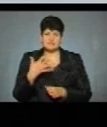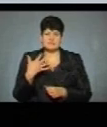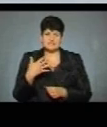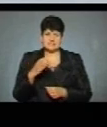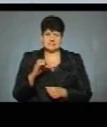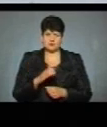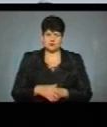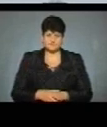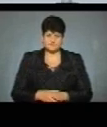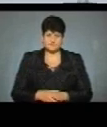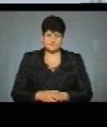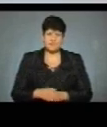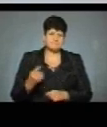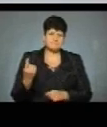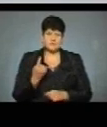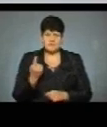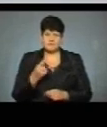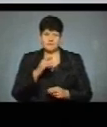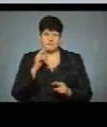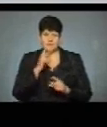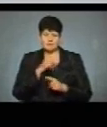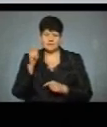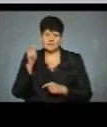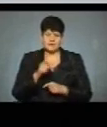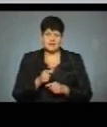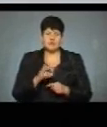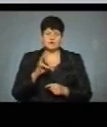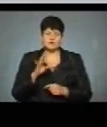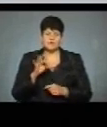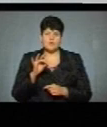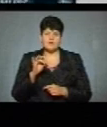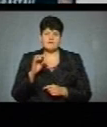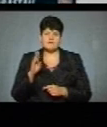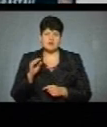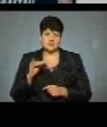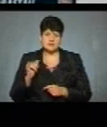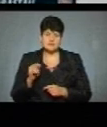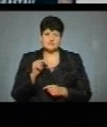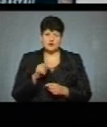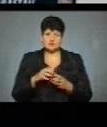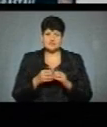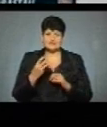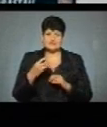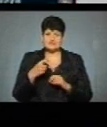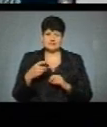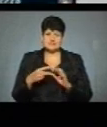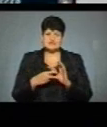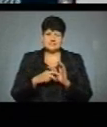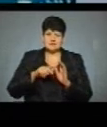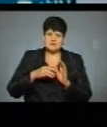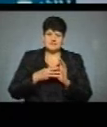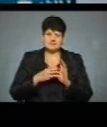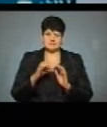секунд. Першим з одним промахом до фінішу прибіг норвежець Йоханнес Тінгнесбьо. Його результат – 30 хвилин 7,8